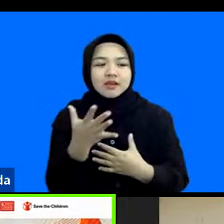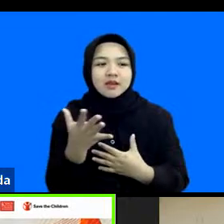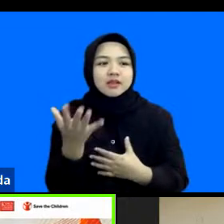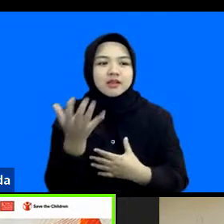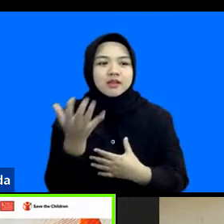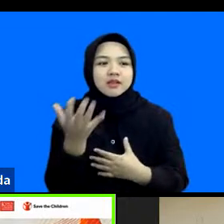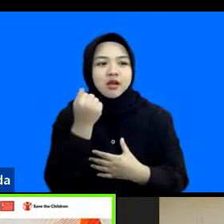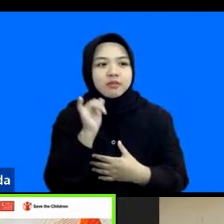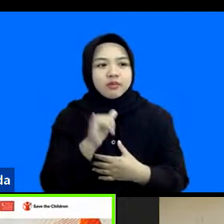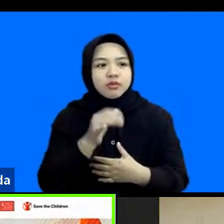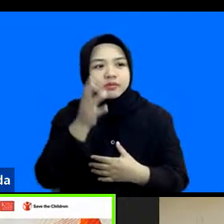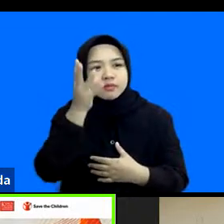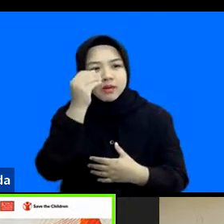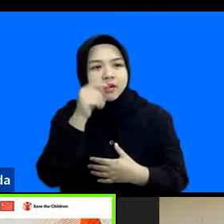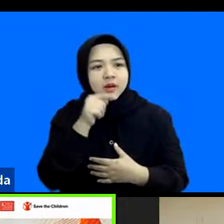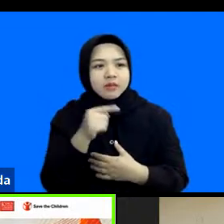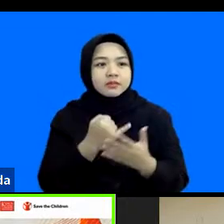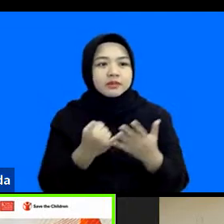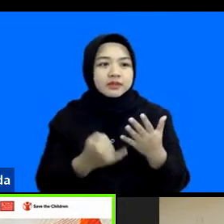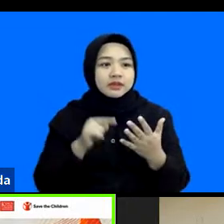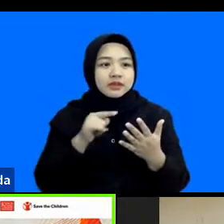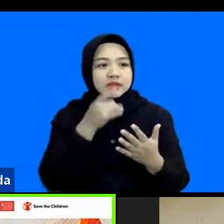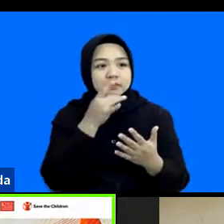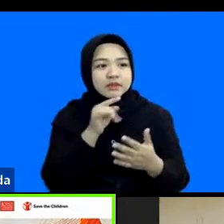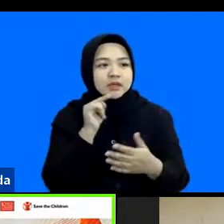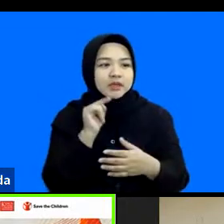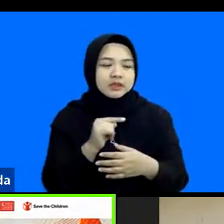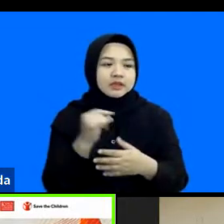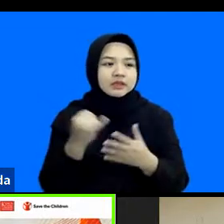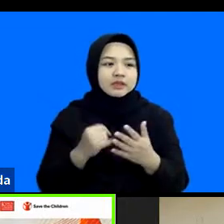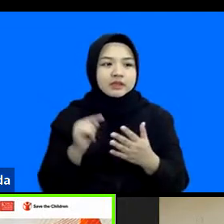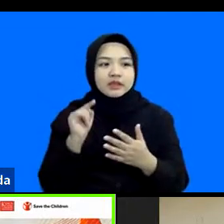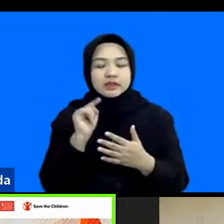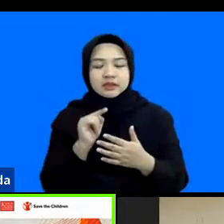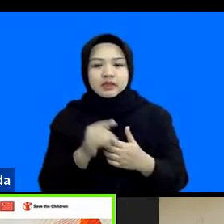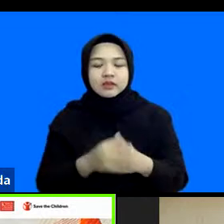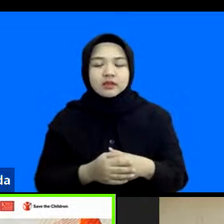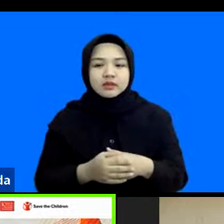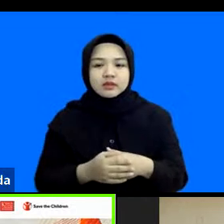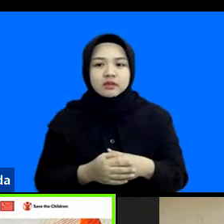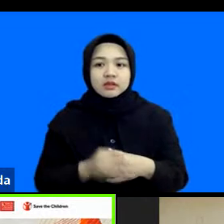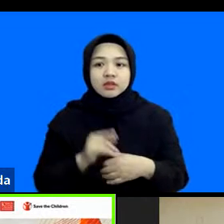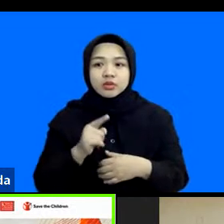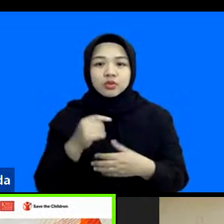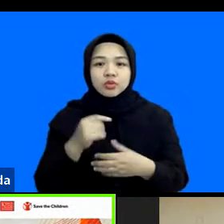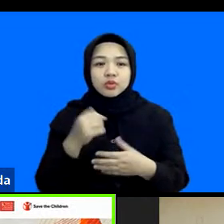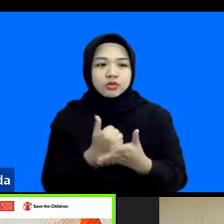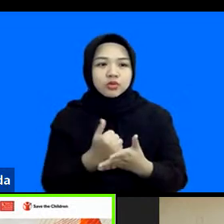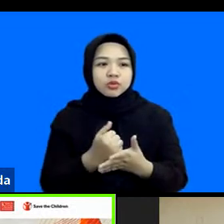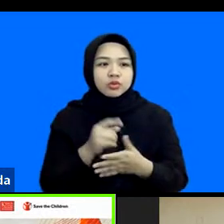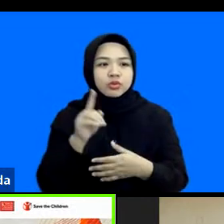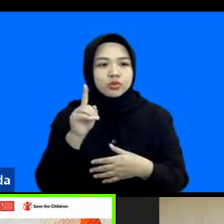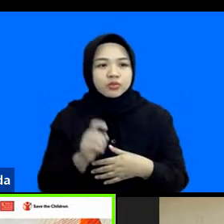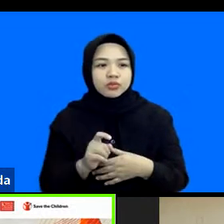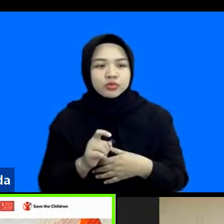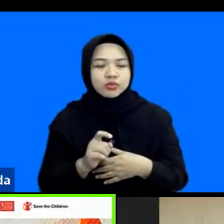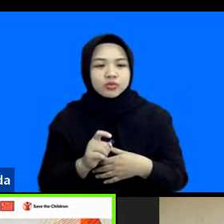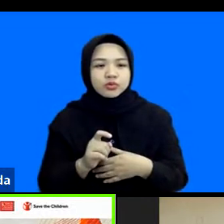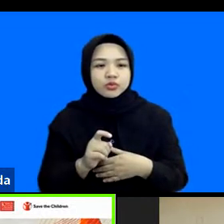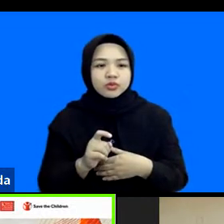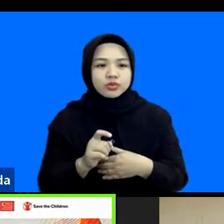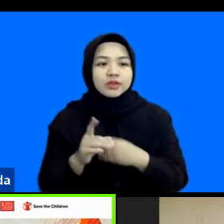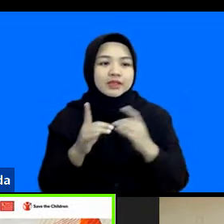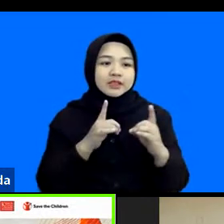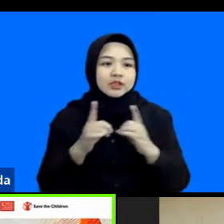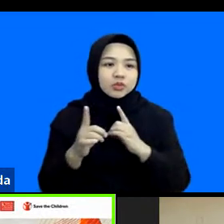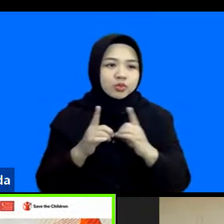oh, oh, seni ini pesannya ini, seni ini pesannya ini gitu loh. Dan itu betul memerlukan apa ya,